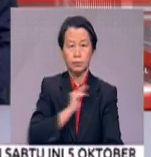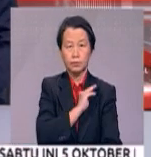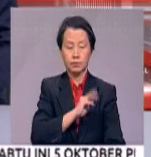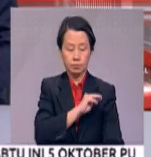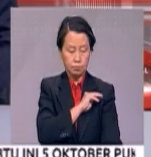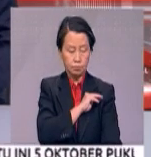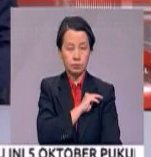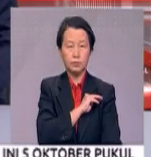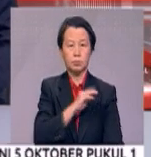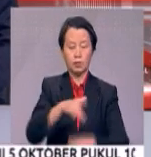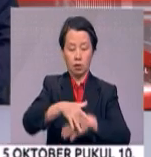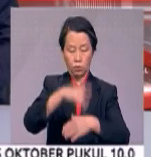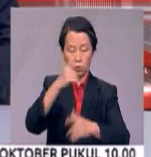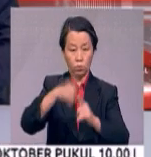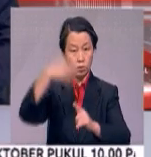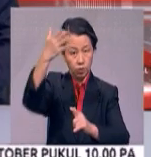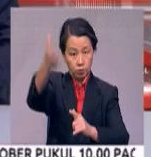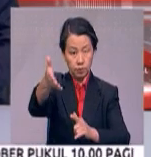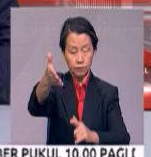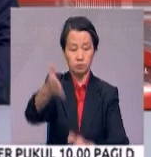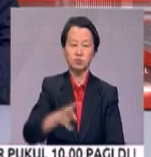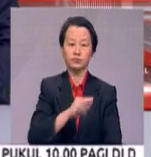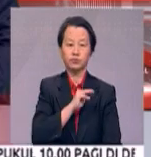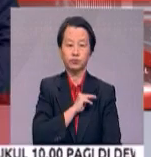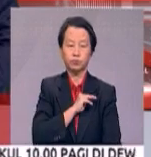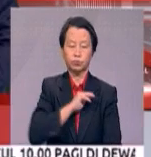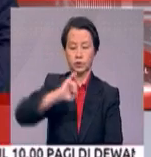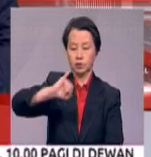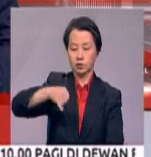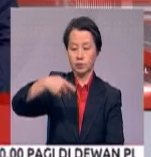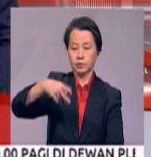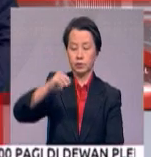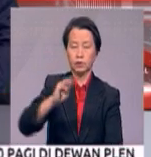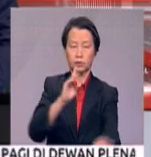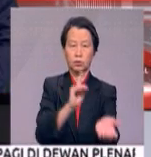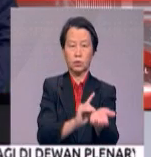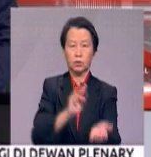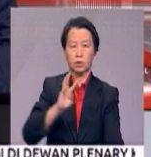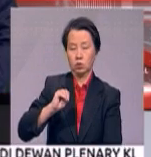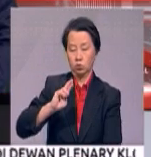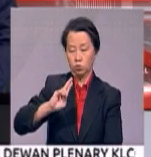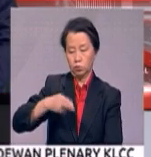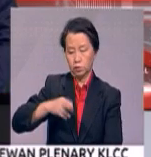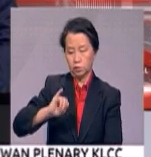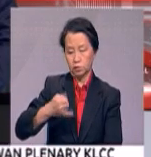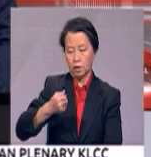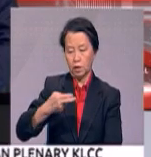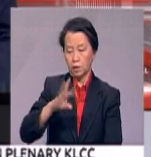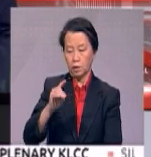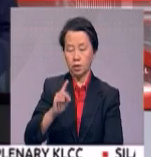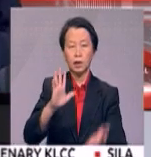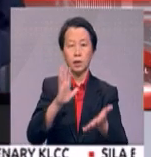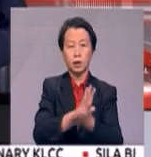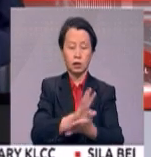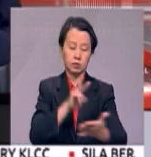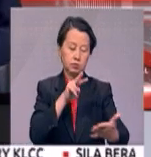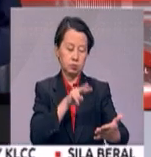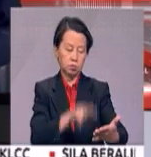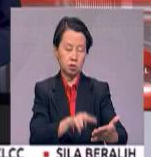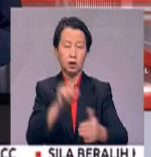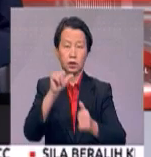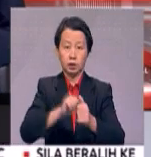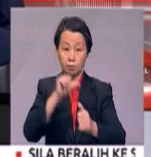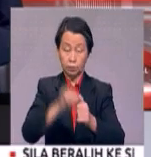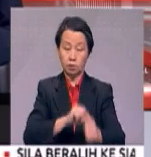Menteri awal bulan depan. Menurut Menteri di Jabatan Perdana Menteri Dr. Mujahid Yusof, kertas berkenaan sedang diteliti oleh